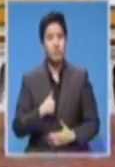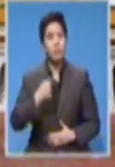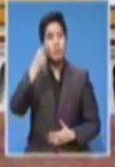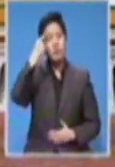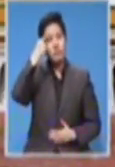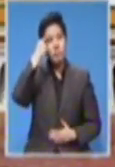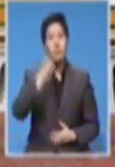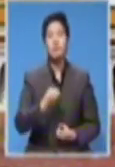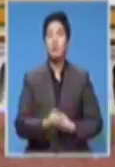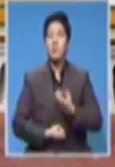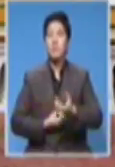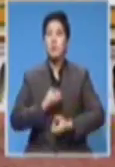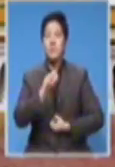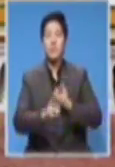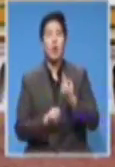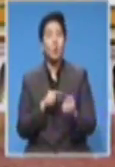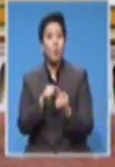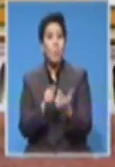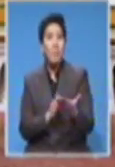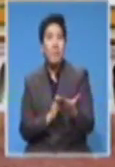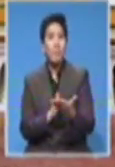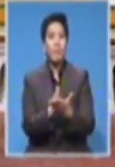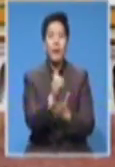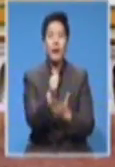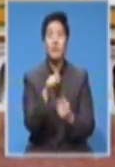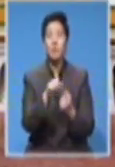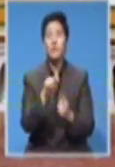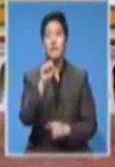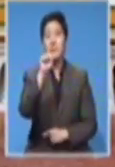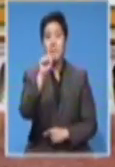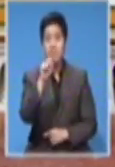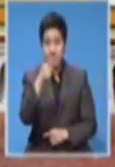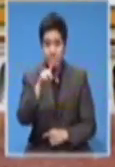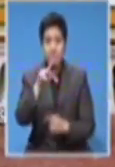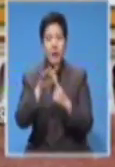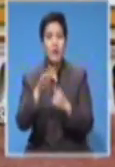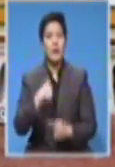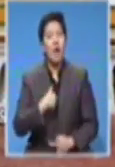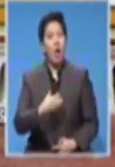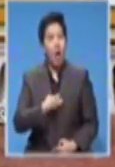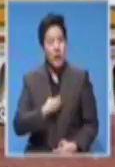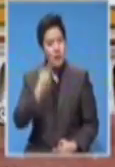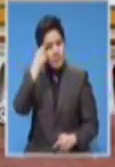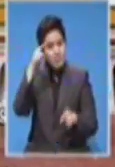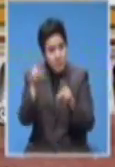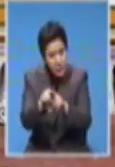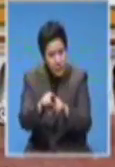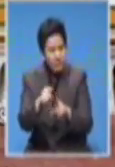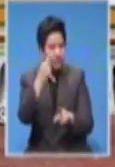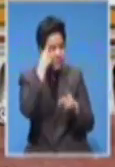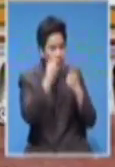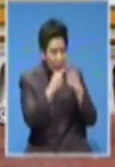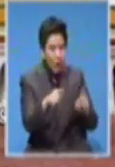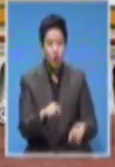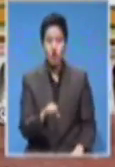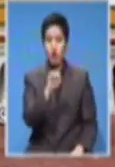ภาผู้แทนของเขาหรือลงประชามติแล้วก็เสนอสิ่งที่เขาต้องการสิ่งที่เขาไม่เห็นด้วยสิ่งอะไรผ่านส.ส.ของ